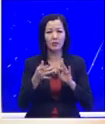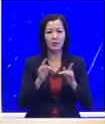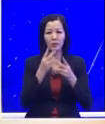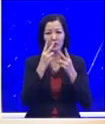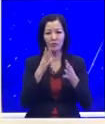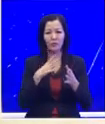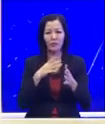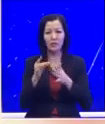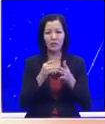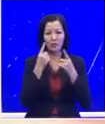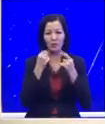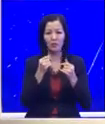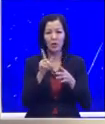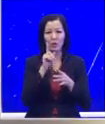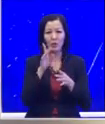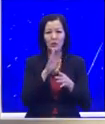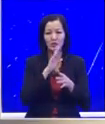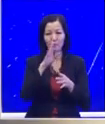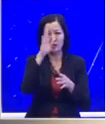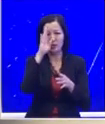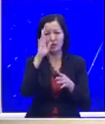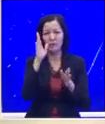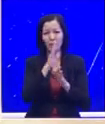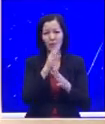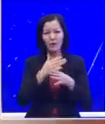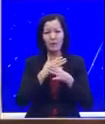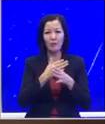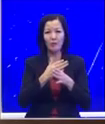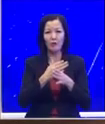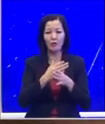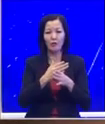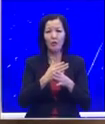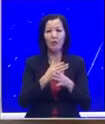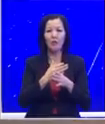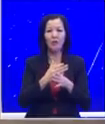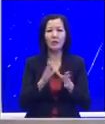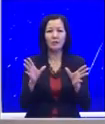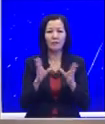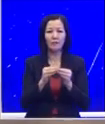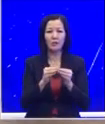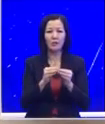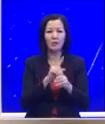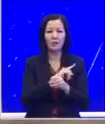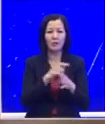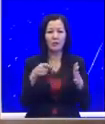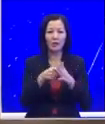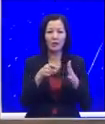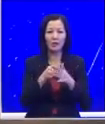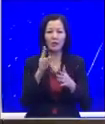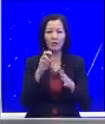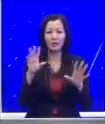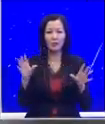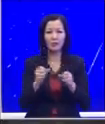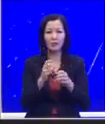сети. Совсем юные парни и девушки, несмотря на погоду, помогают чем только могут. Совместными усилиями они накормили около 200